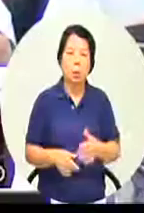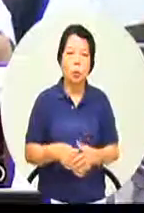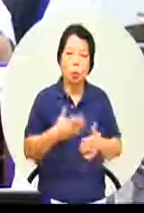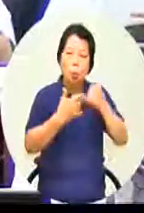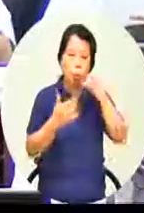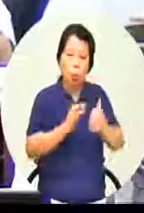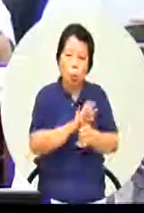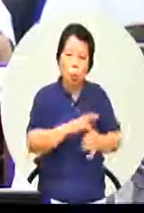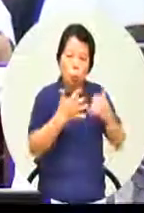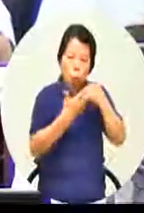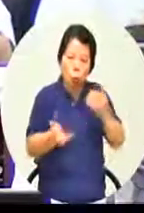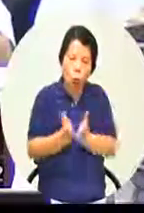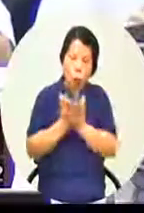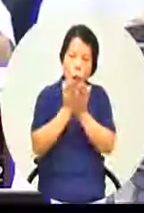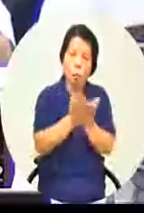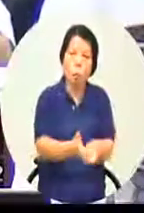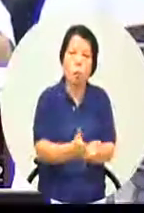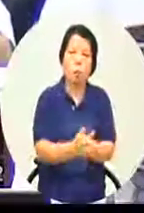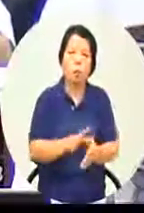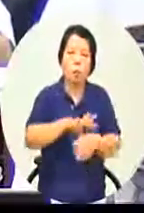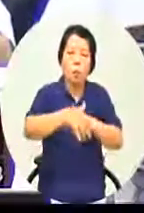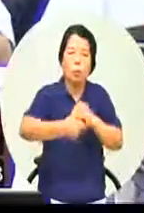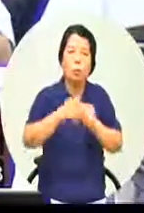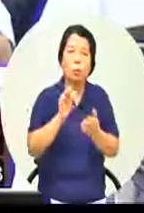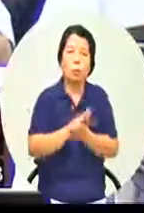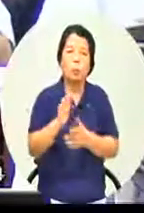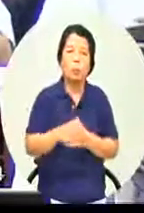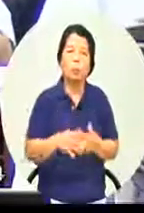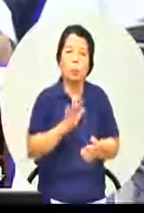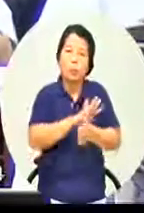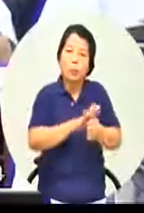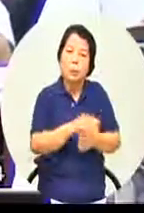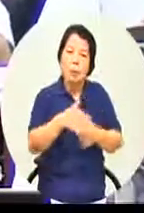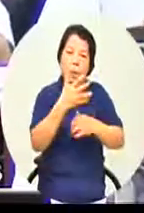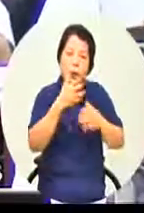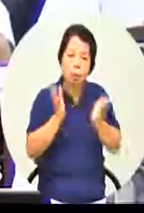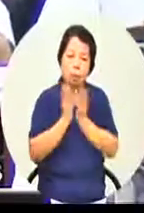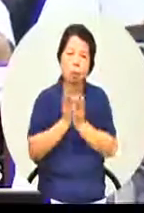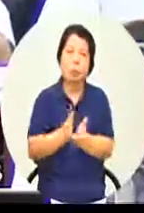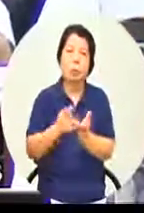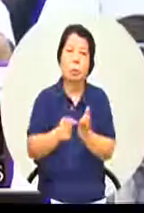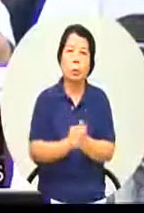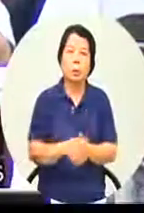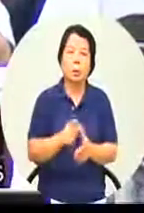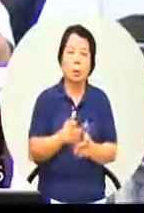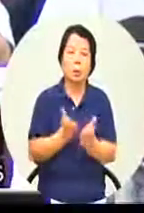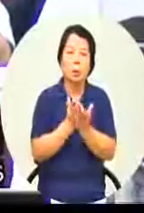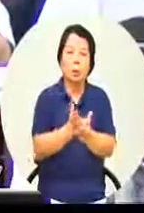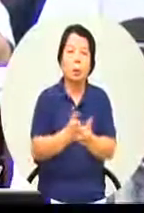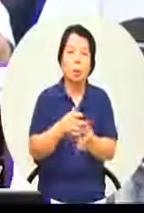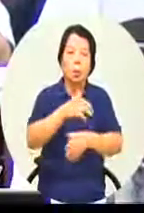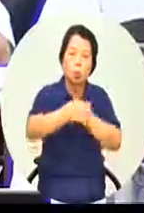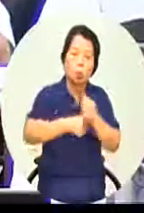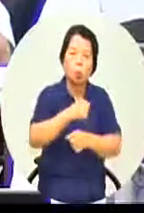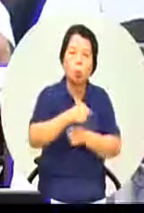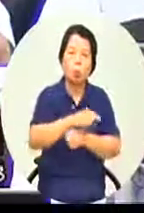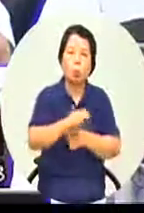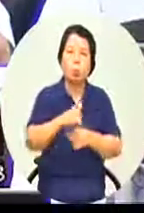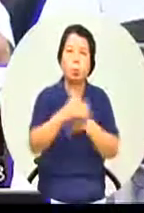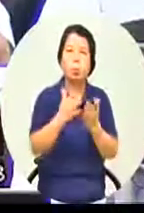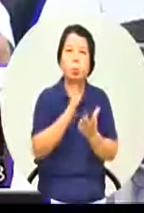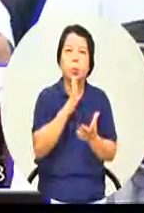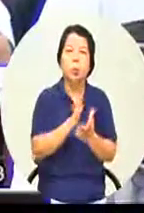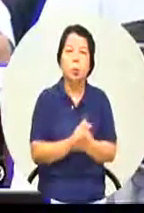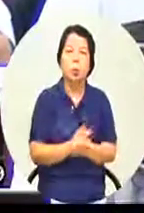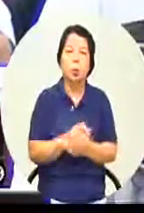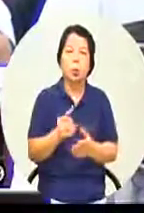个游船，那还有包括这个爱之船等等，在这个河道上的整个的活化，那还有旁边场